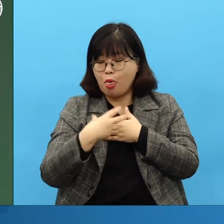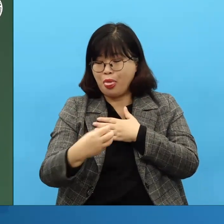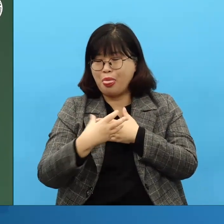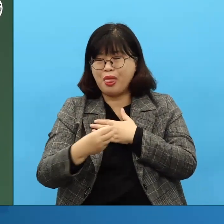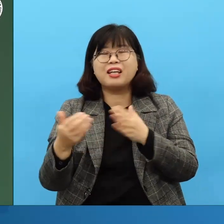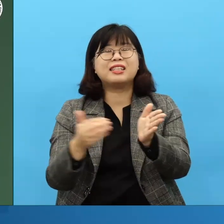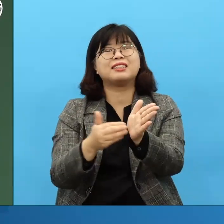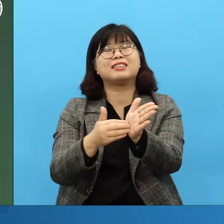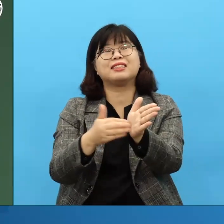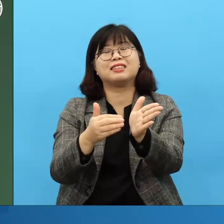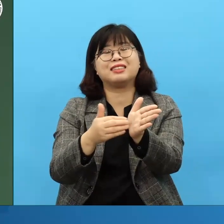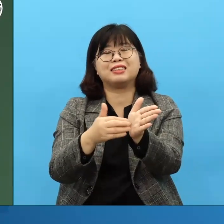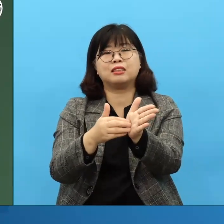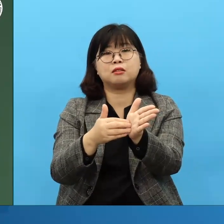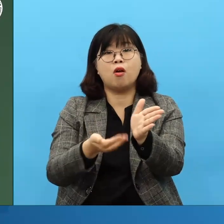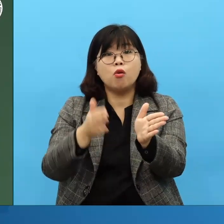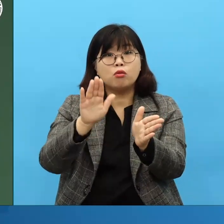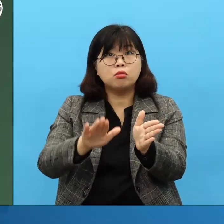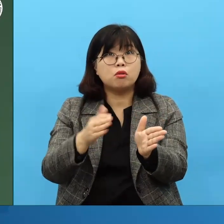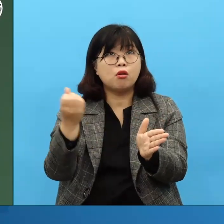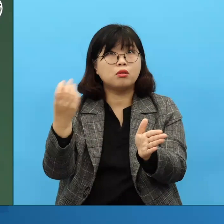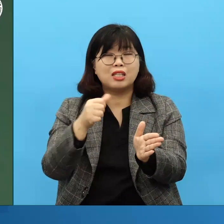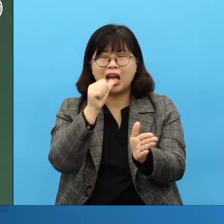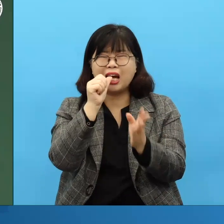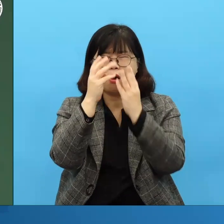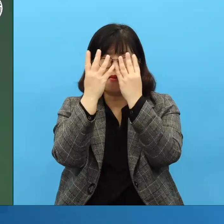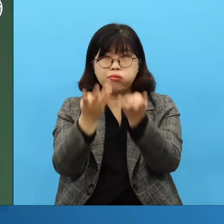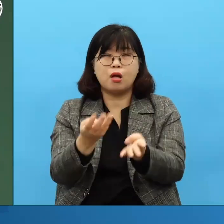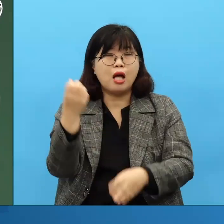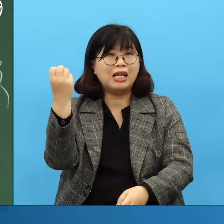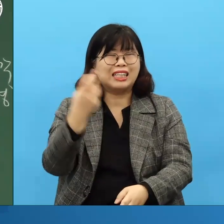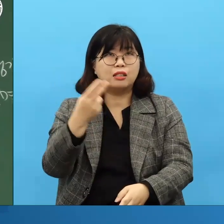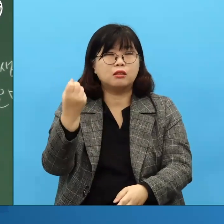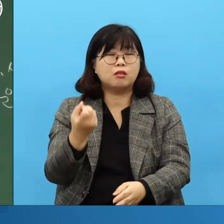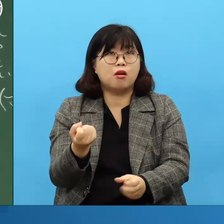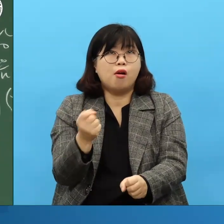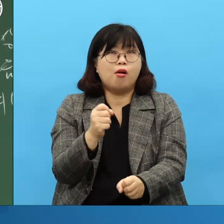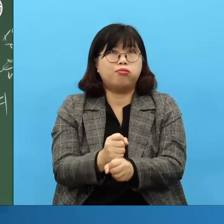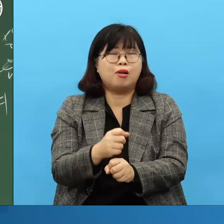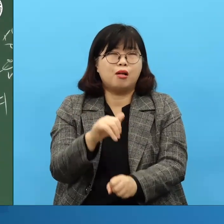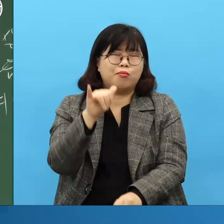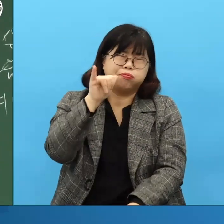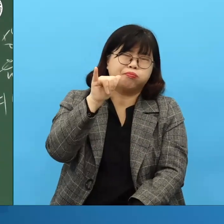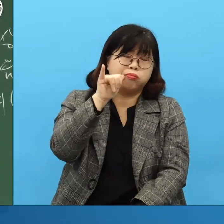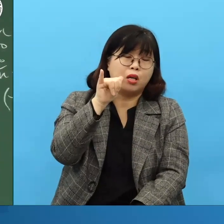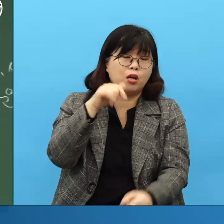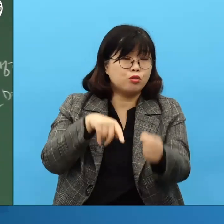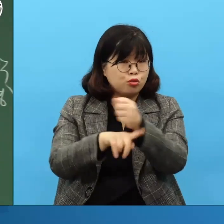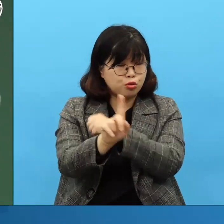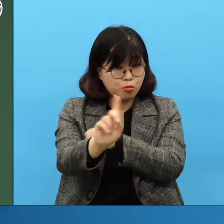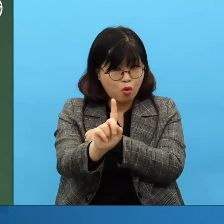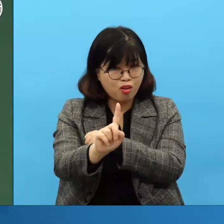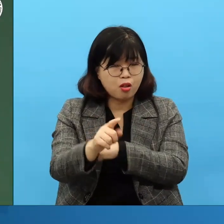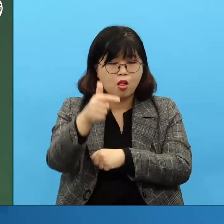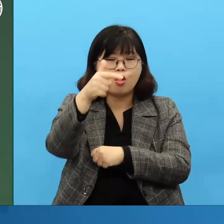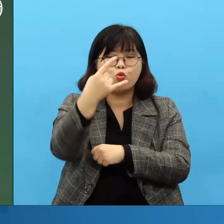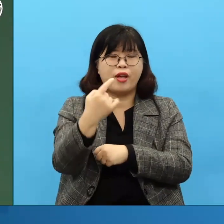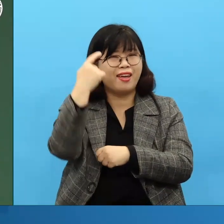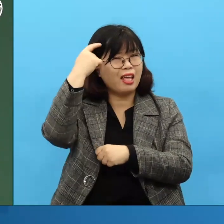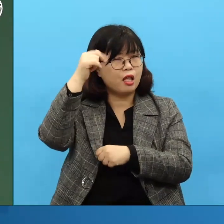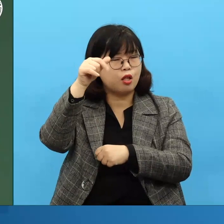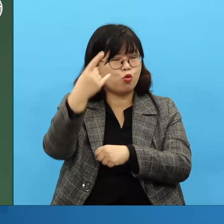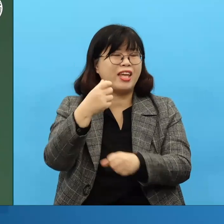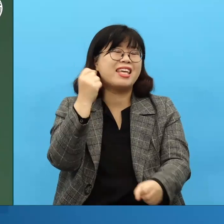벌어져요. And this determines a tremendous destiny. 이게 복잡하게 다 볼 필요 없고 하나님 말씀이 이제는 어디에